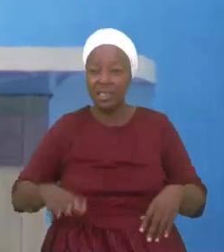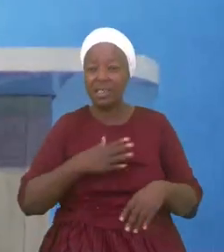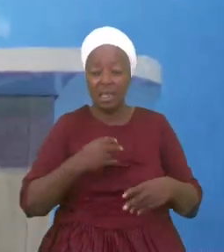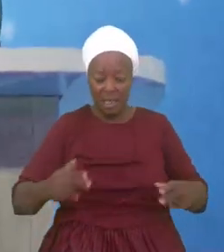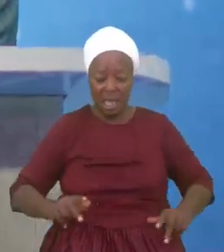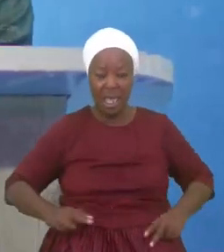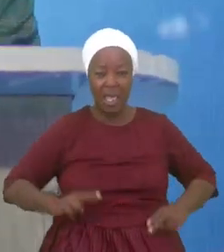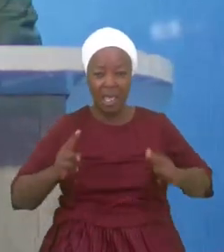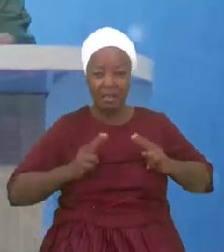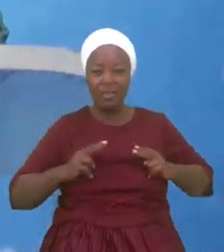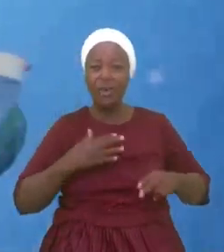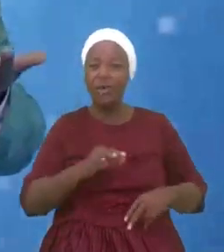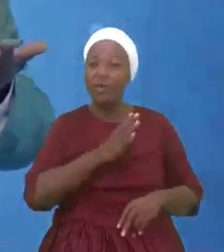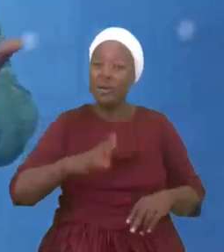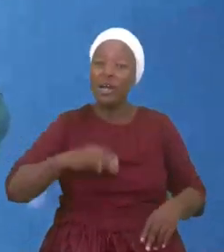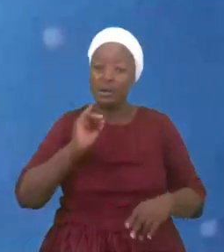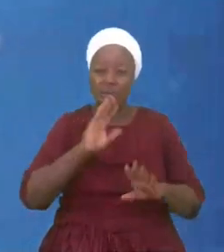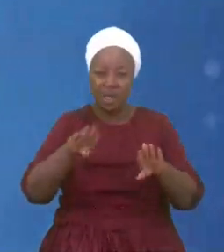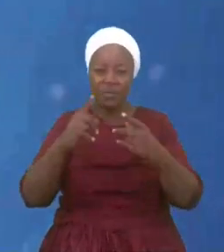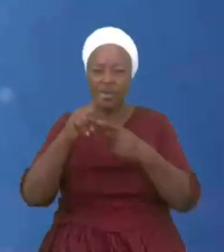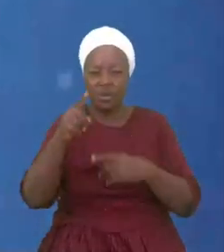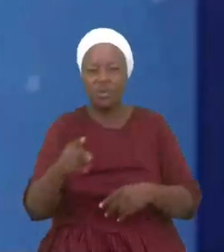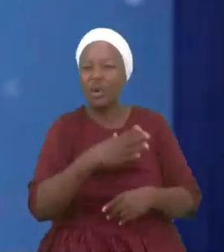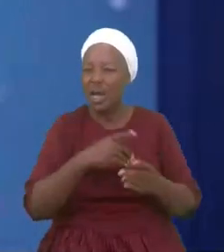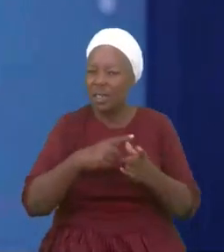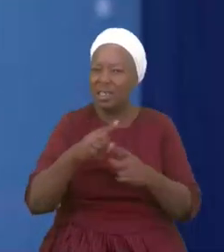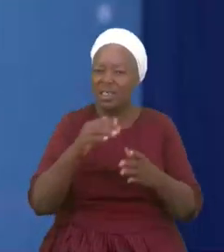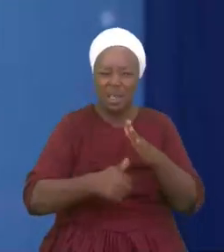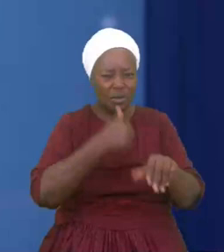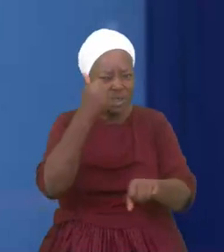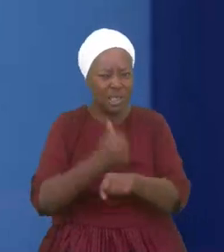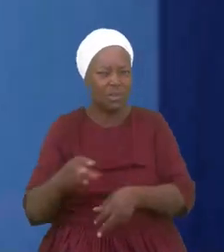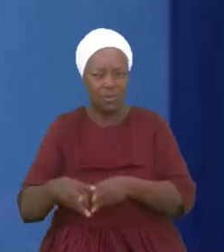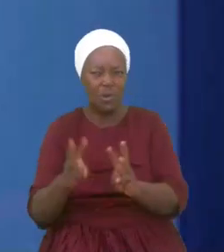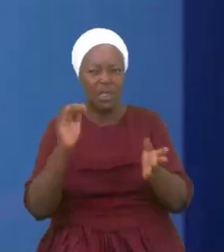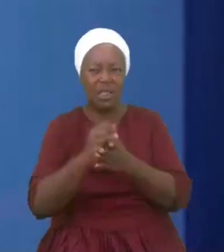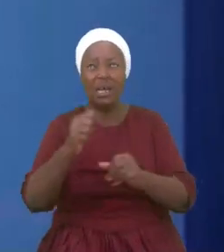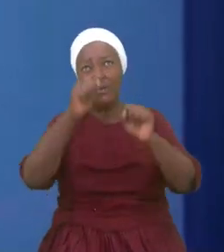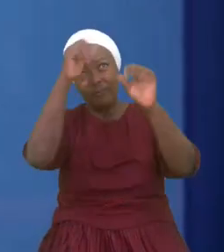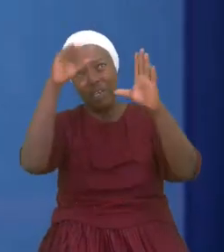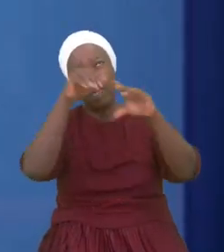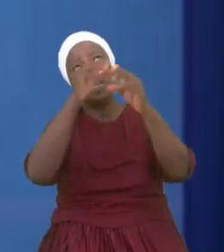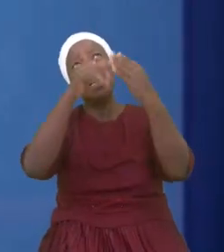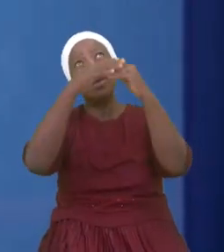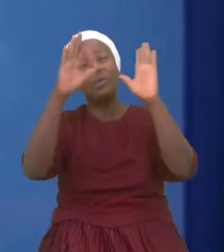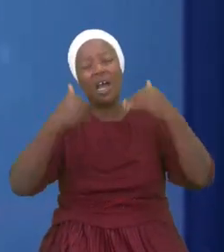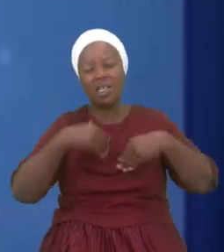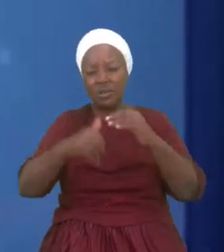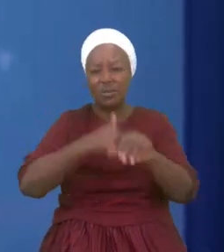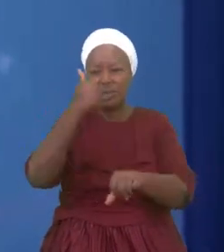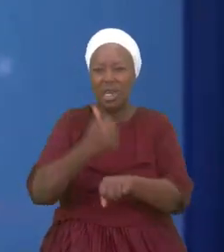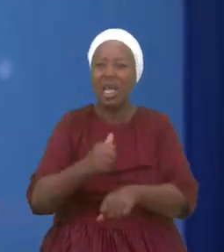une vie vivante et la vie de Christ la santé de Christ alors de seront donnés